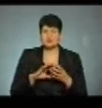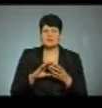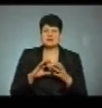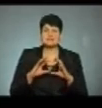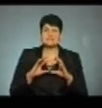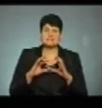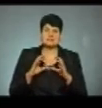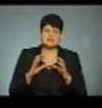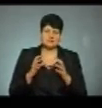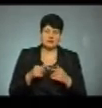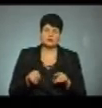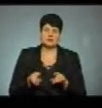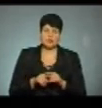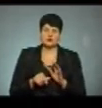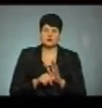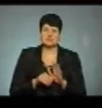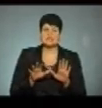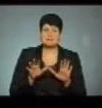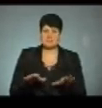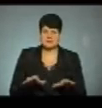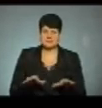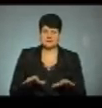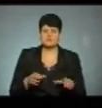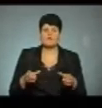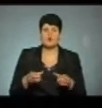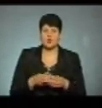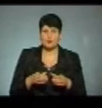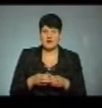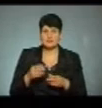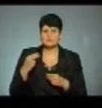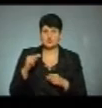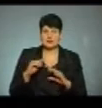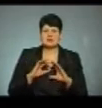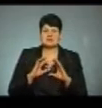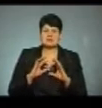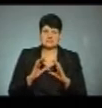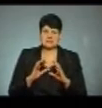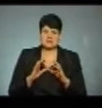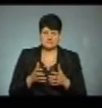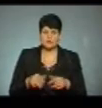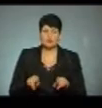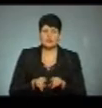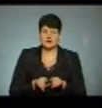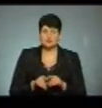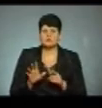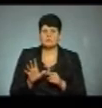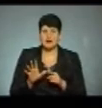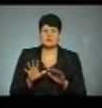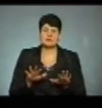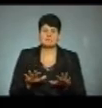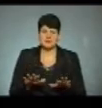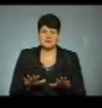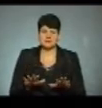юнаків, також 6-те місце в команді на чемпіонаті світу. Також 5-те місце